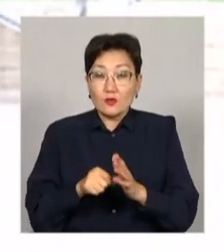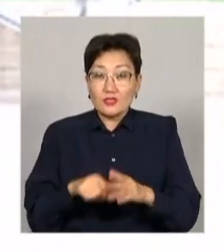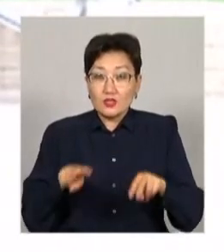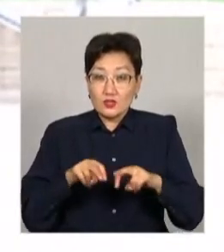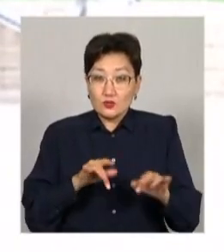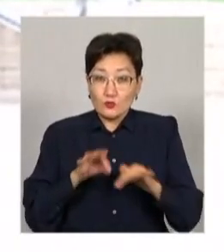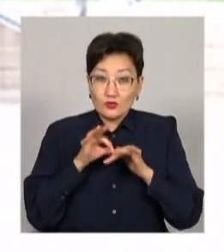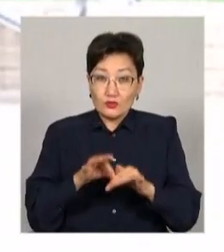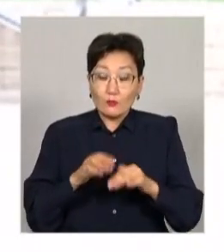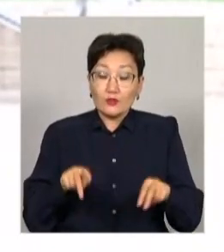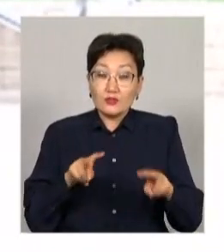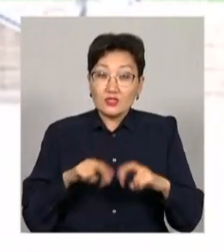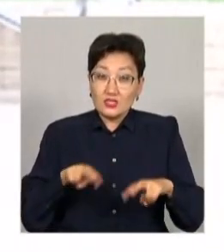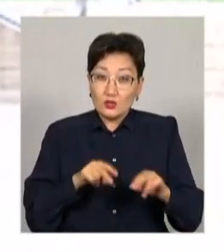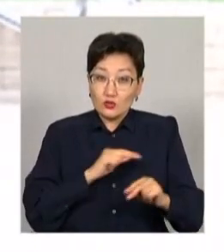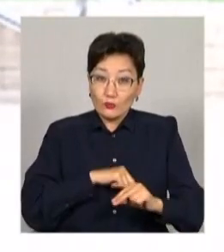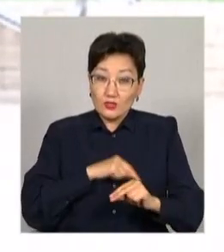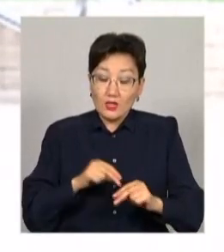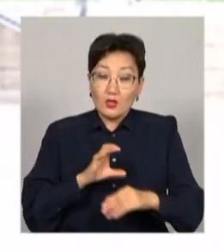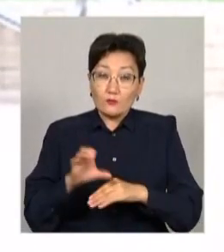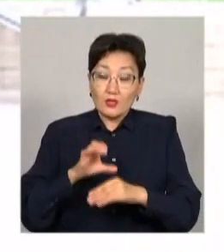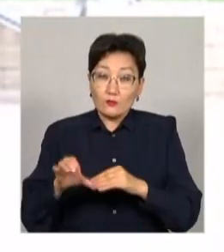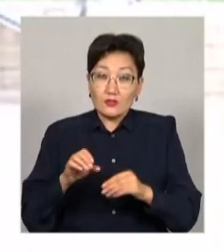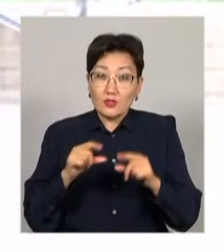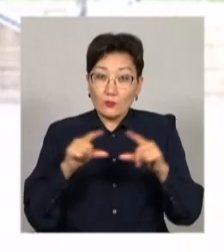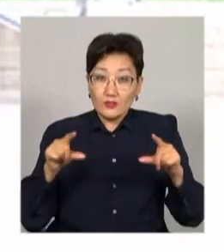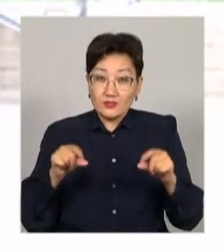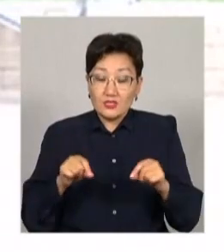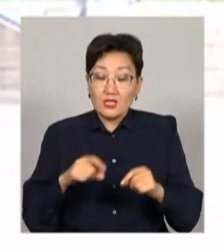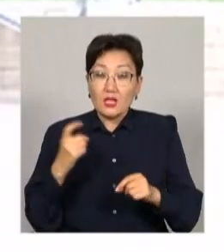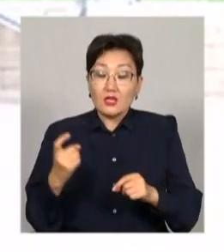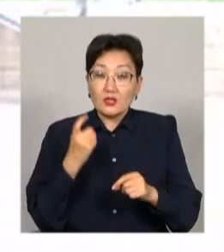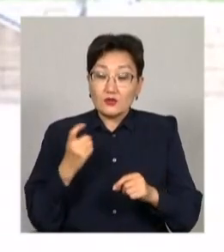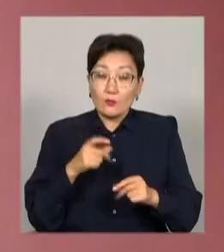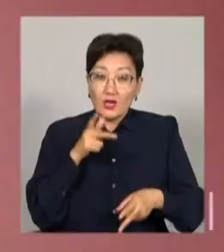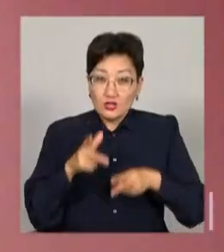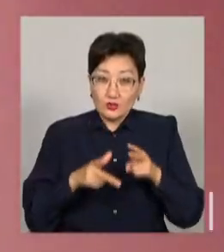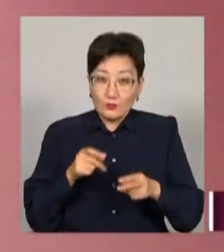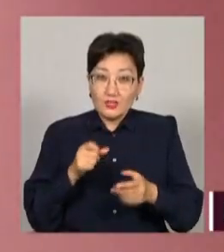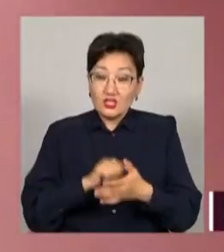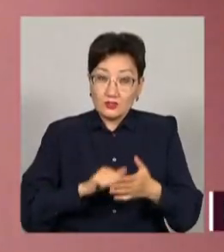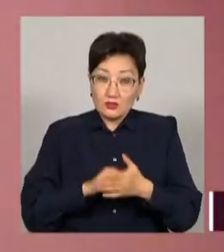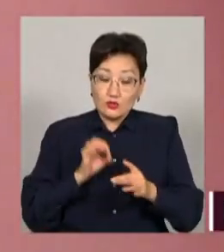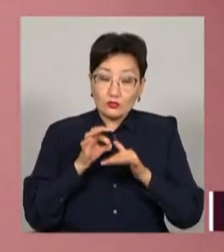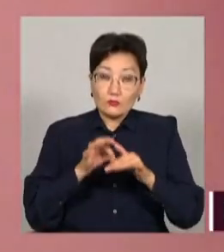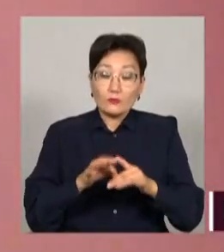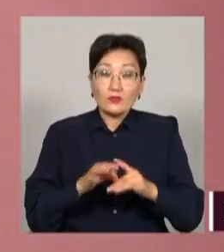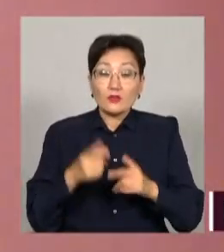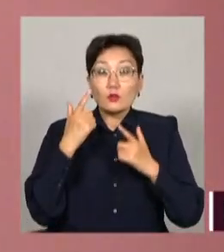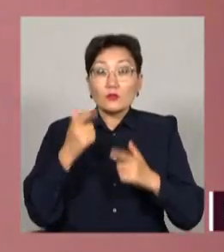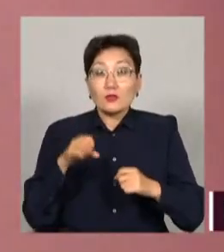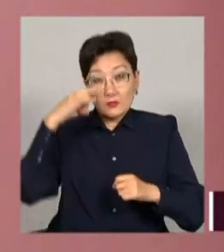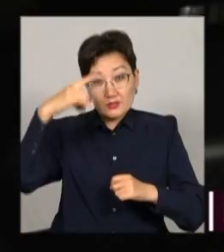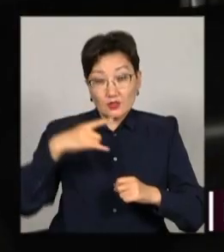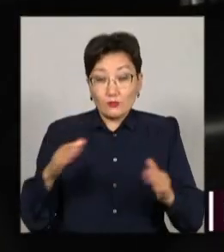тексеріс жүргізілді. Яғни тексеріс ол тауар таңбаларының иелерінің арыз шағымдары негізінде. Еске салайық,